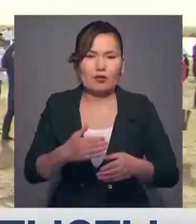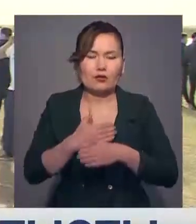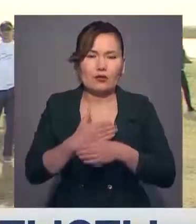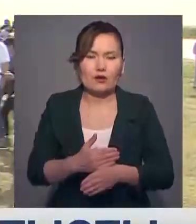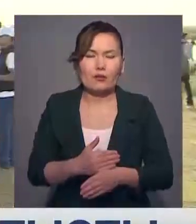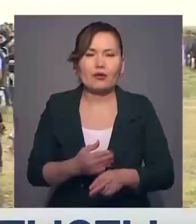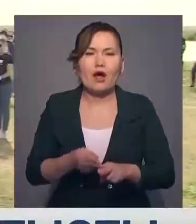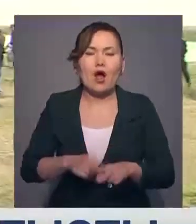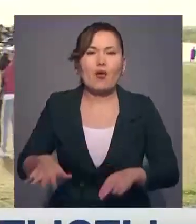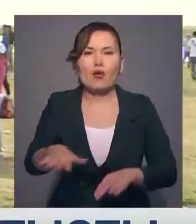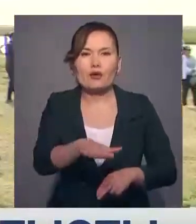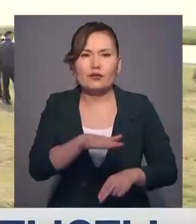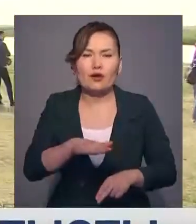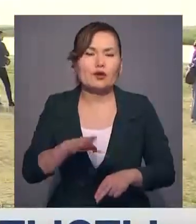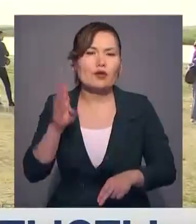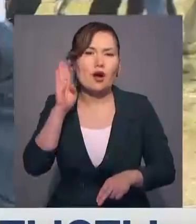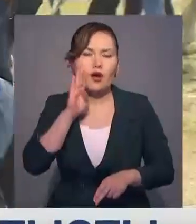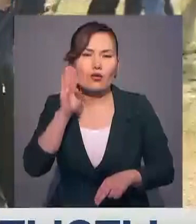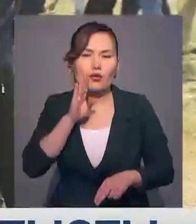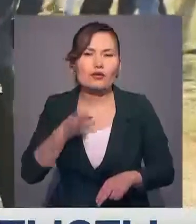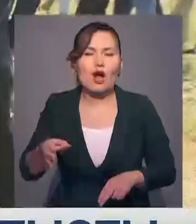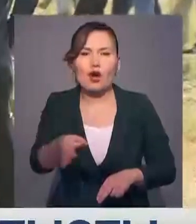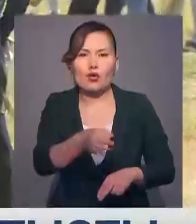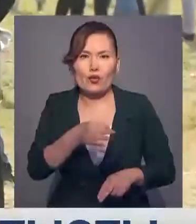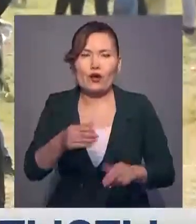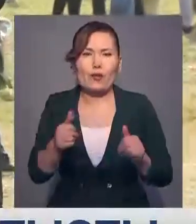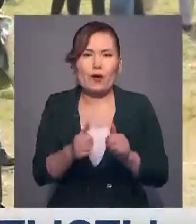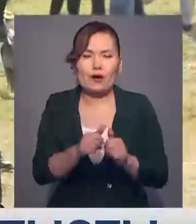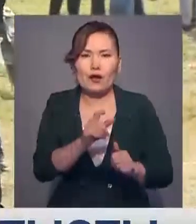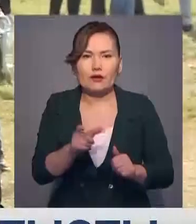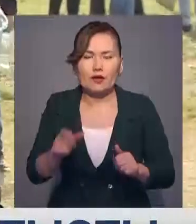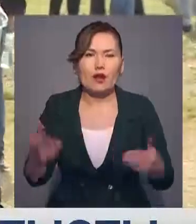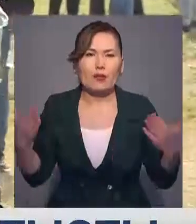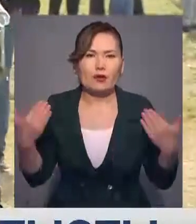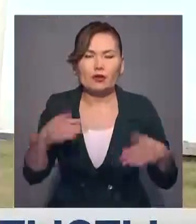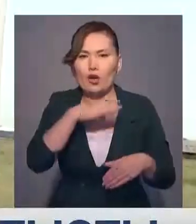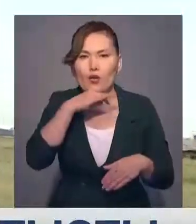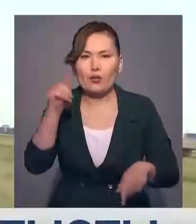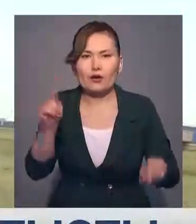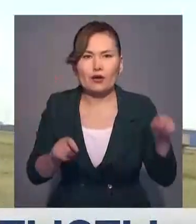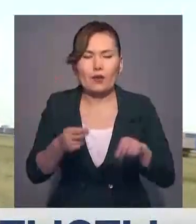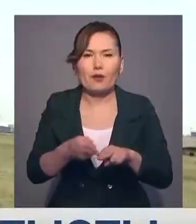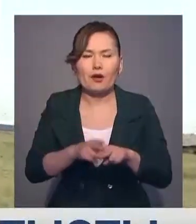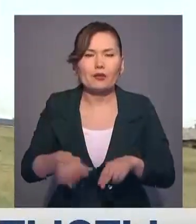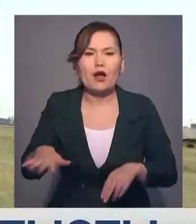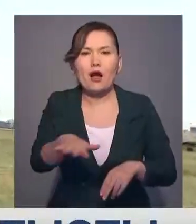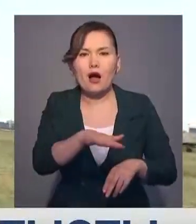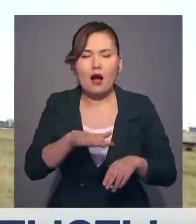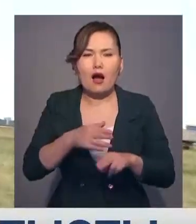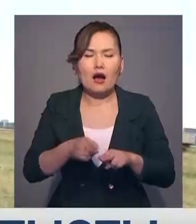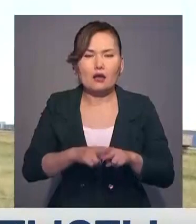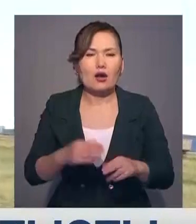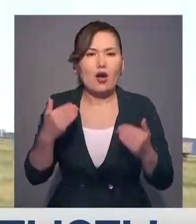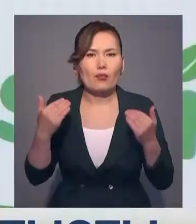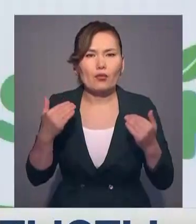Балықшылар үшін олжалы Майбалық көлінің жағалауы бұл. Табиғат аясында тынығуға келетіндер көп. Саялы мекенге жиналған халықтың